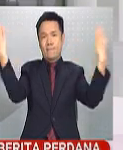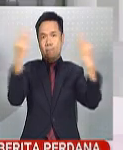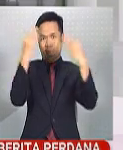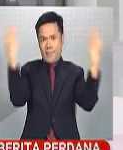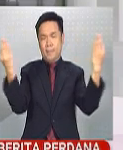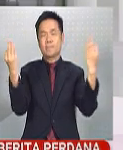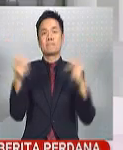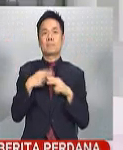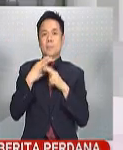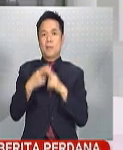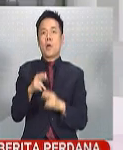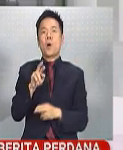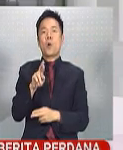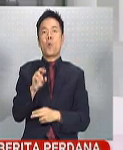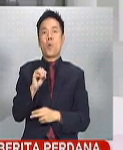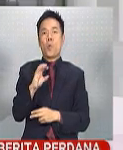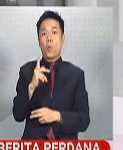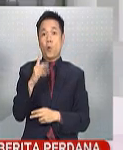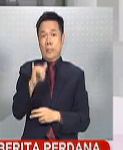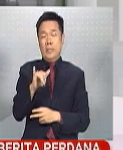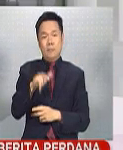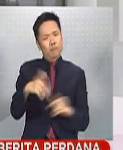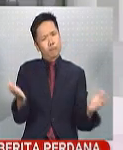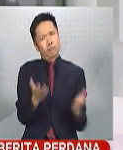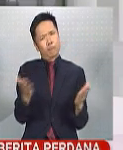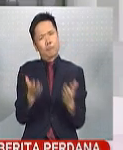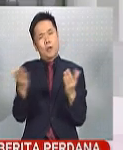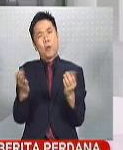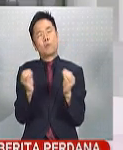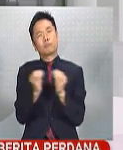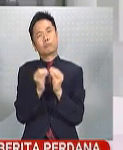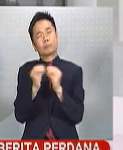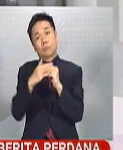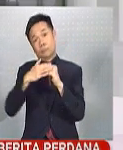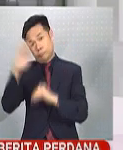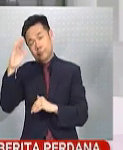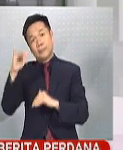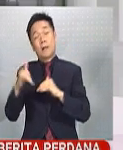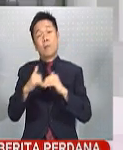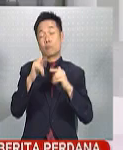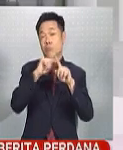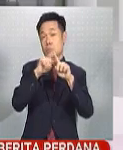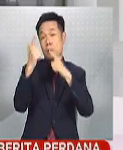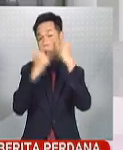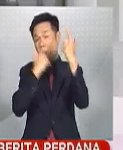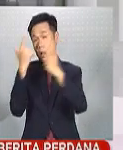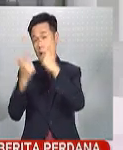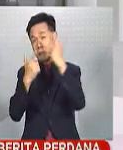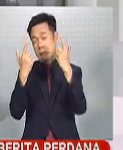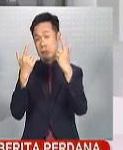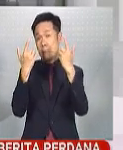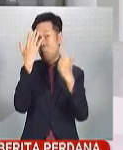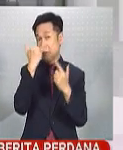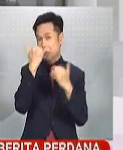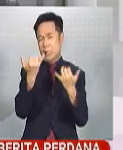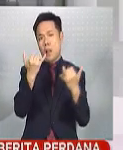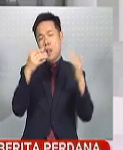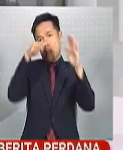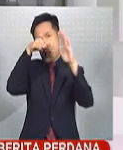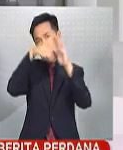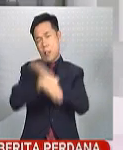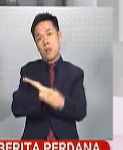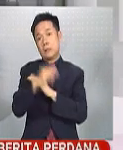Ho, acara itu bertujuan merancakkan lagi aktiviti pelancongan dalam negara yang terkesan berikutan wabak COVID-19.